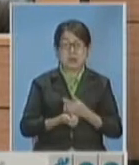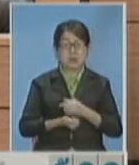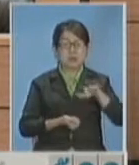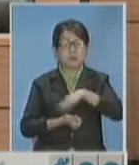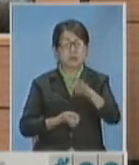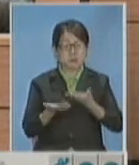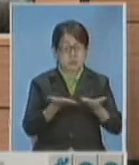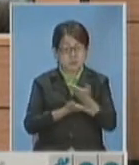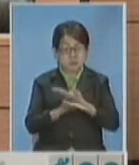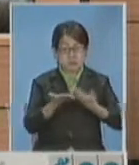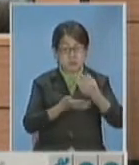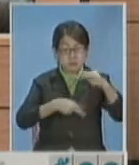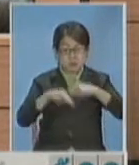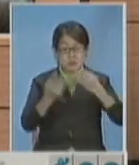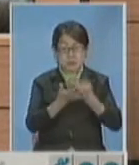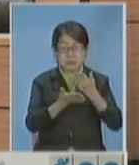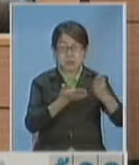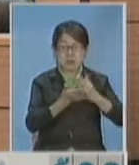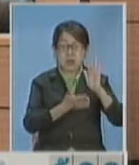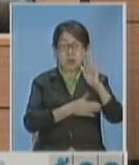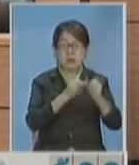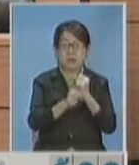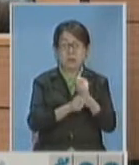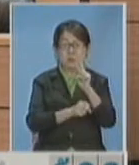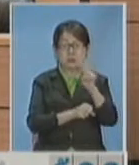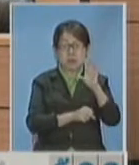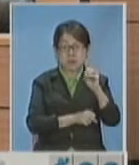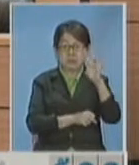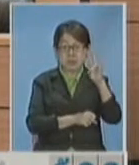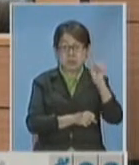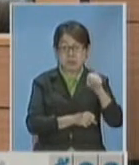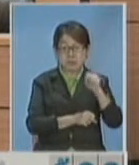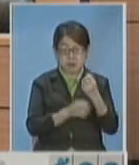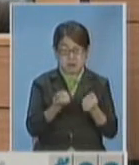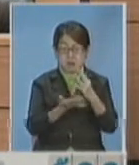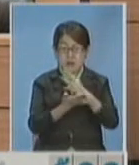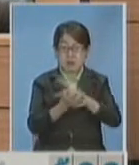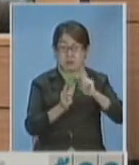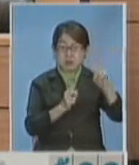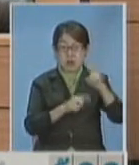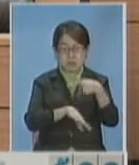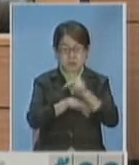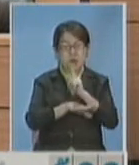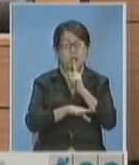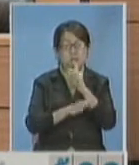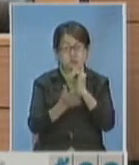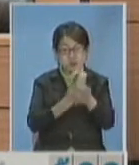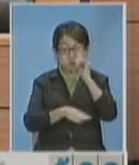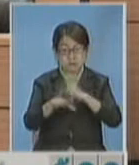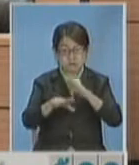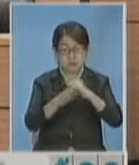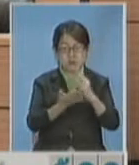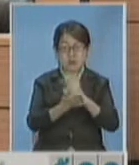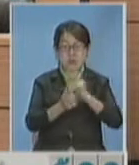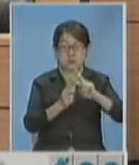างบประมาณรายจ่ายปี57วาระที่2ท่านประธานกำชับถูกต้องทุกประการและมี